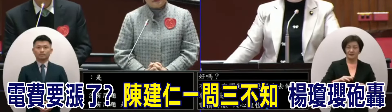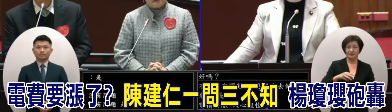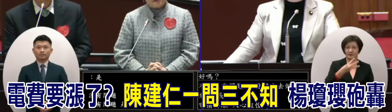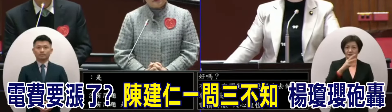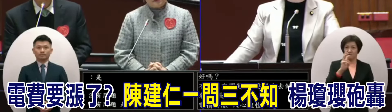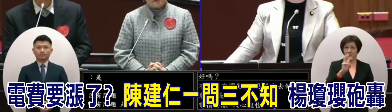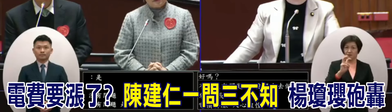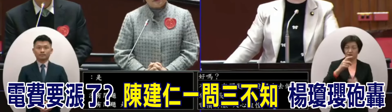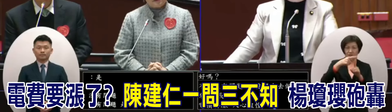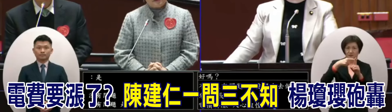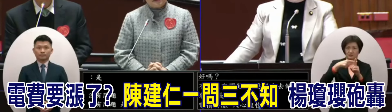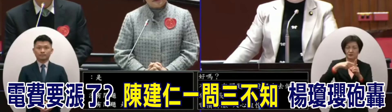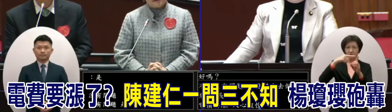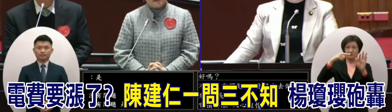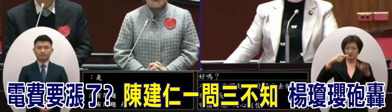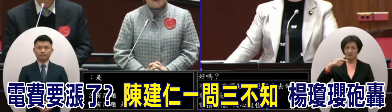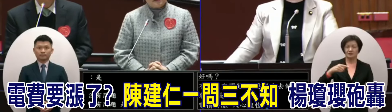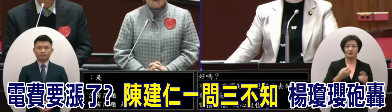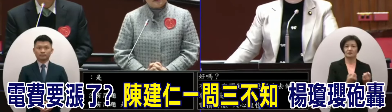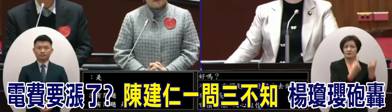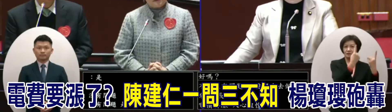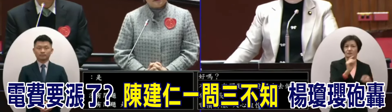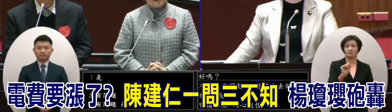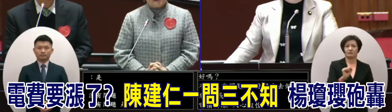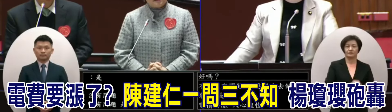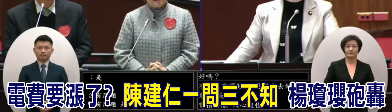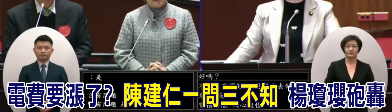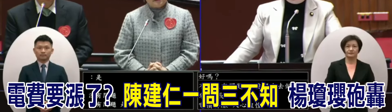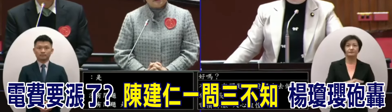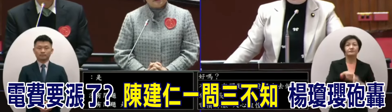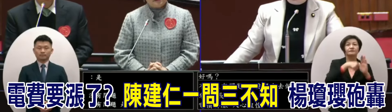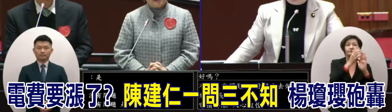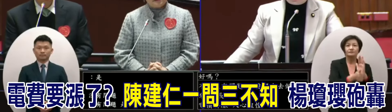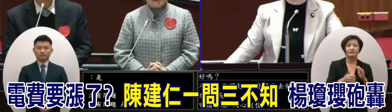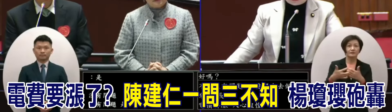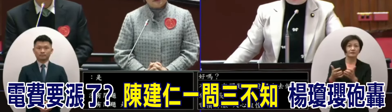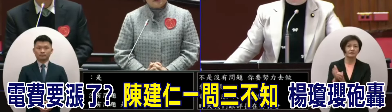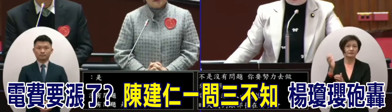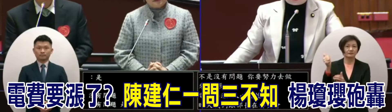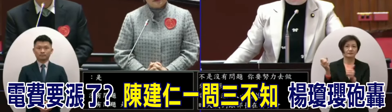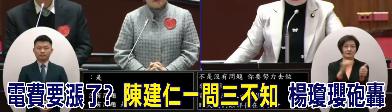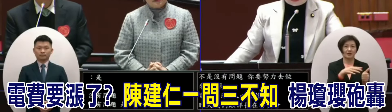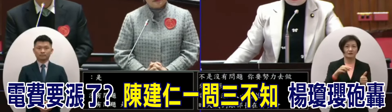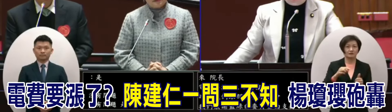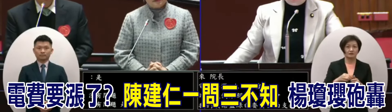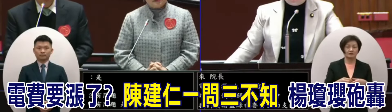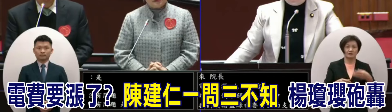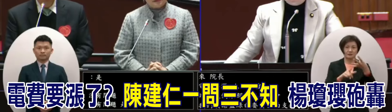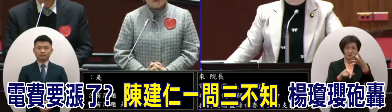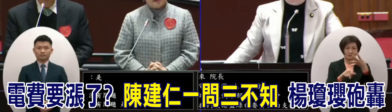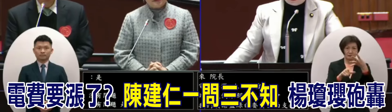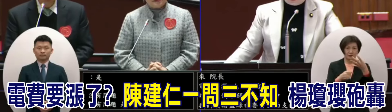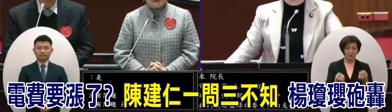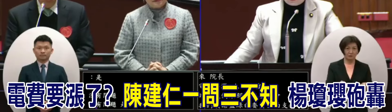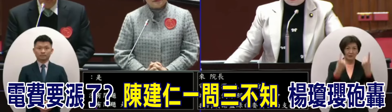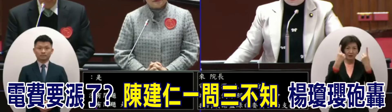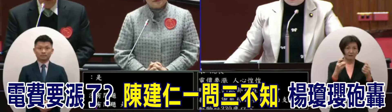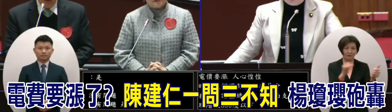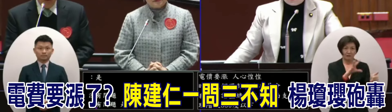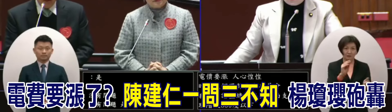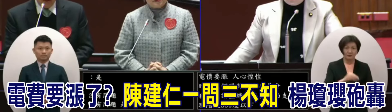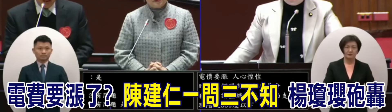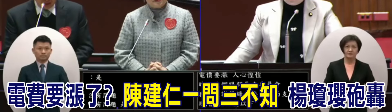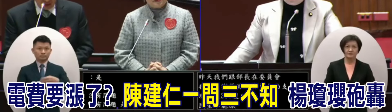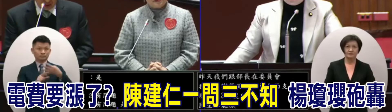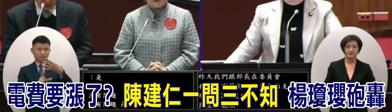下民生不能涨，院长、部长有没有告诉你下个月要涨价？ 下个月我们会